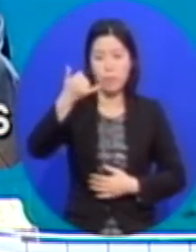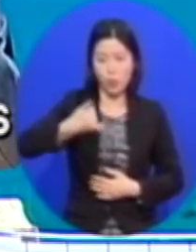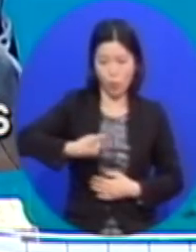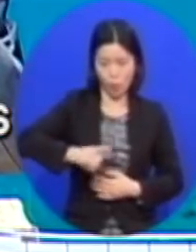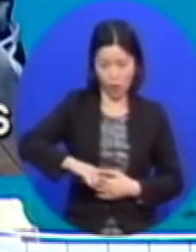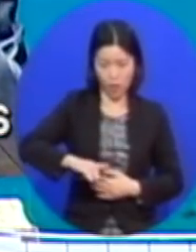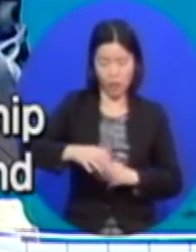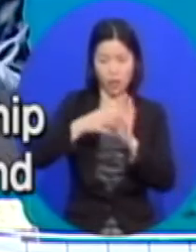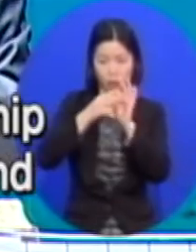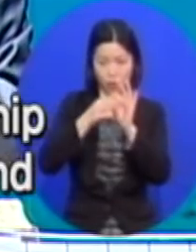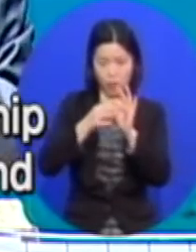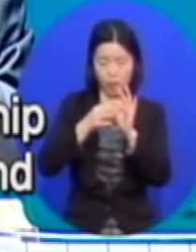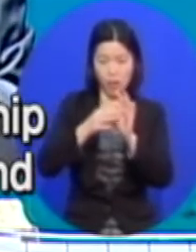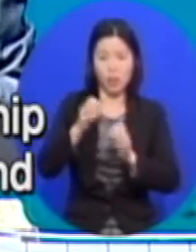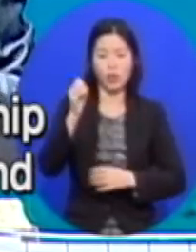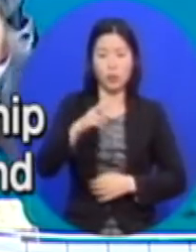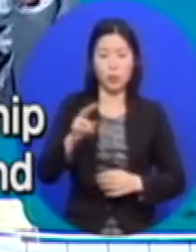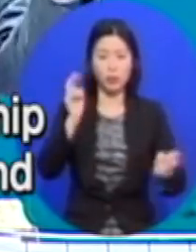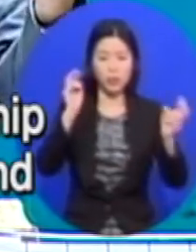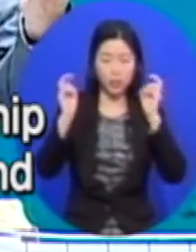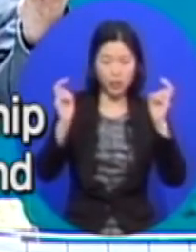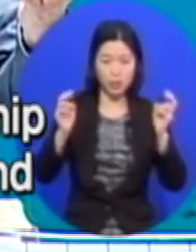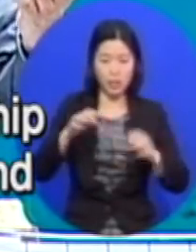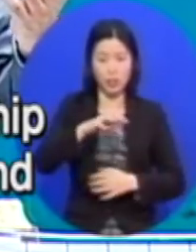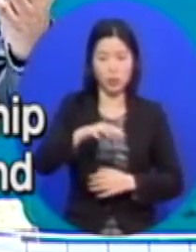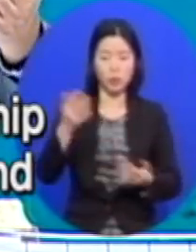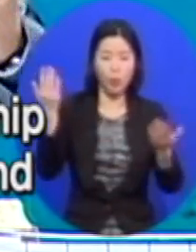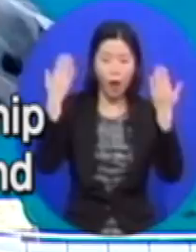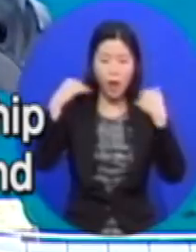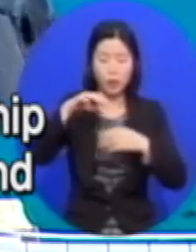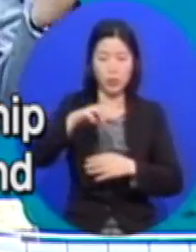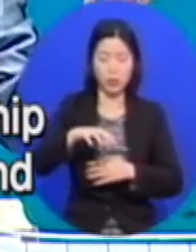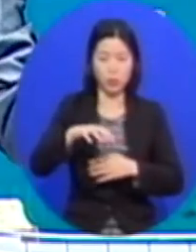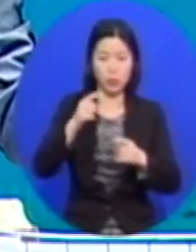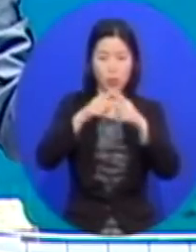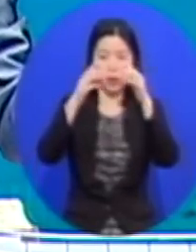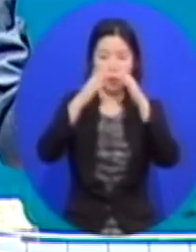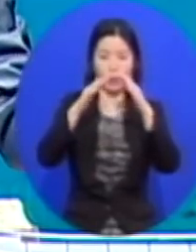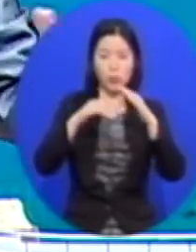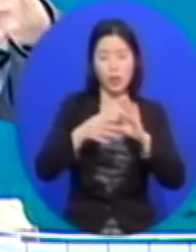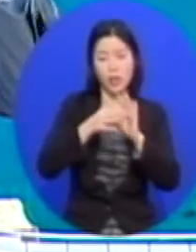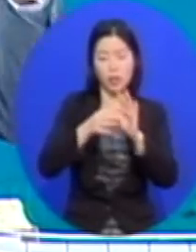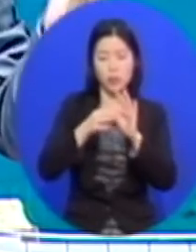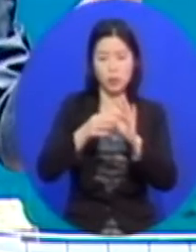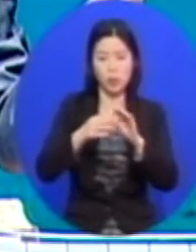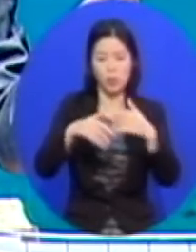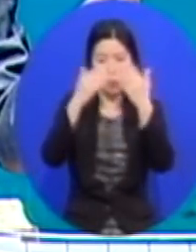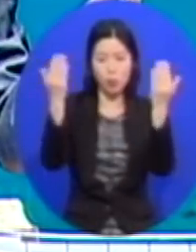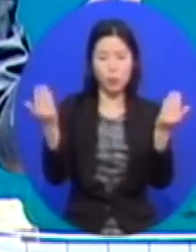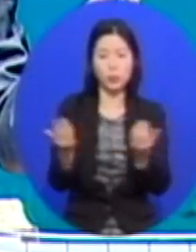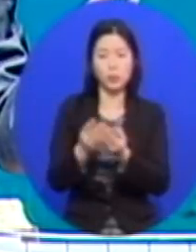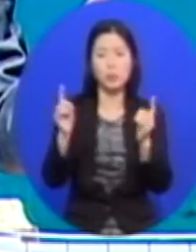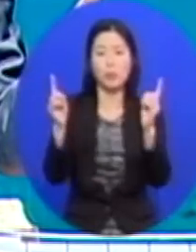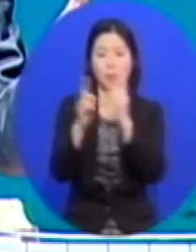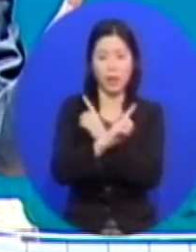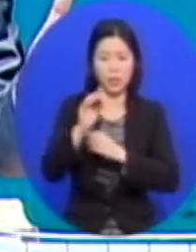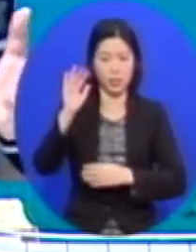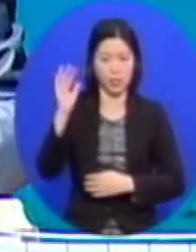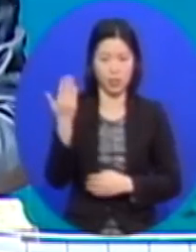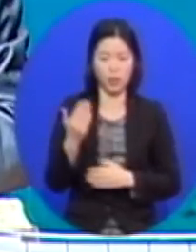그리고 내가 직장에서도 학교에서도 교회 안에 교우 관계도 다 바뀌는 겁니다